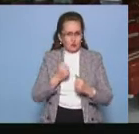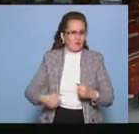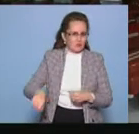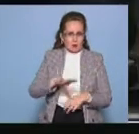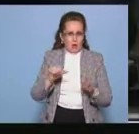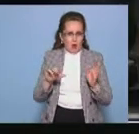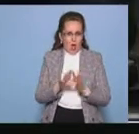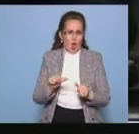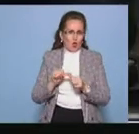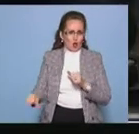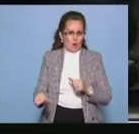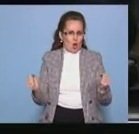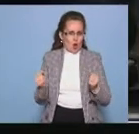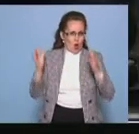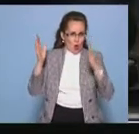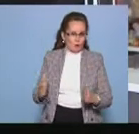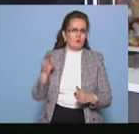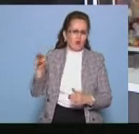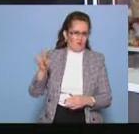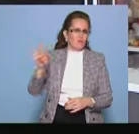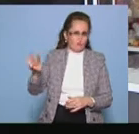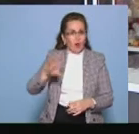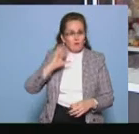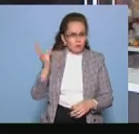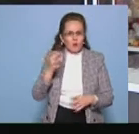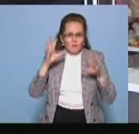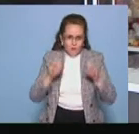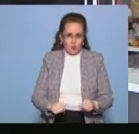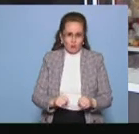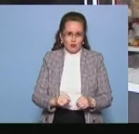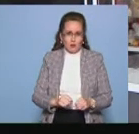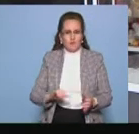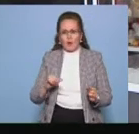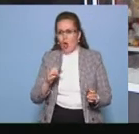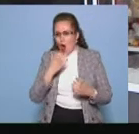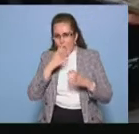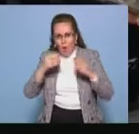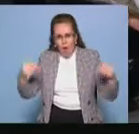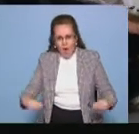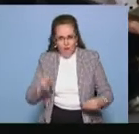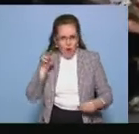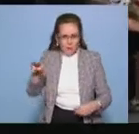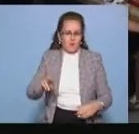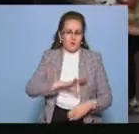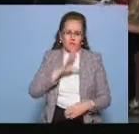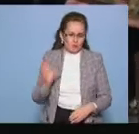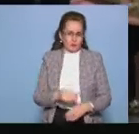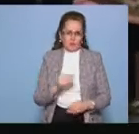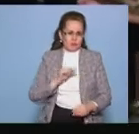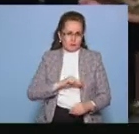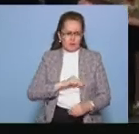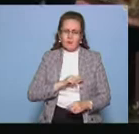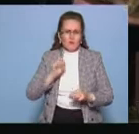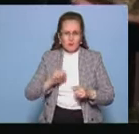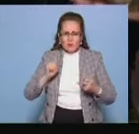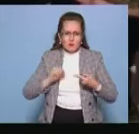холода старая проводка может не выдержать нагрузку от одновременно работающих обогревателей и других приборов. Возникает короткое замыкание,